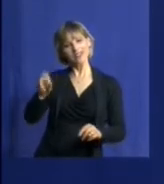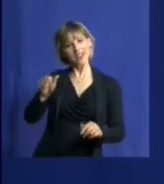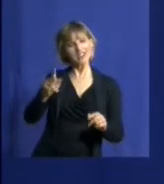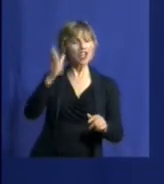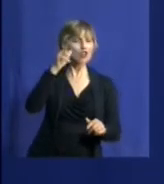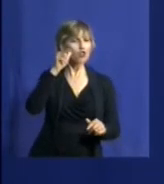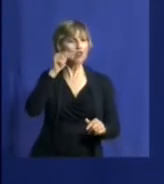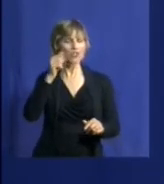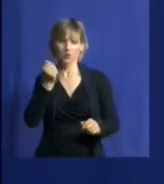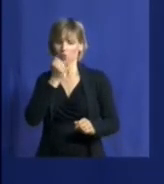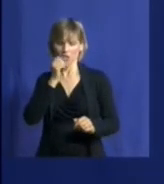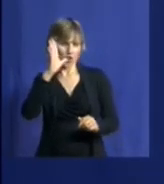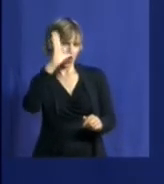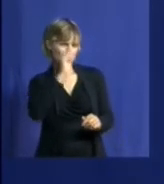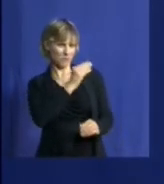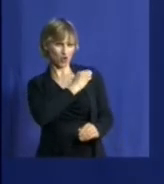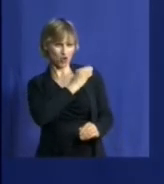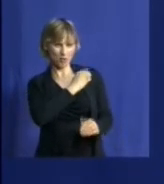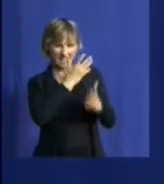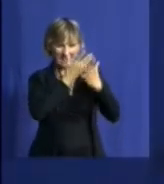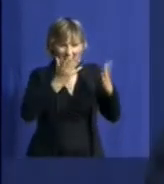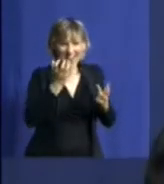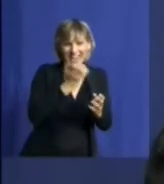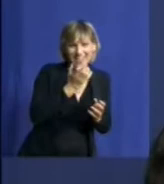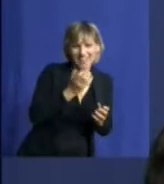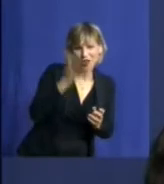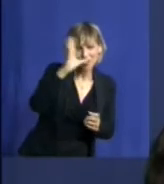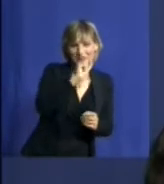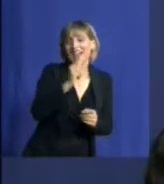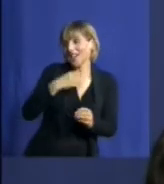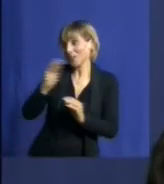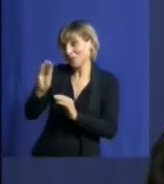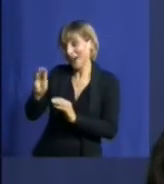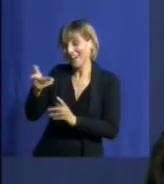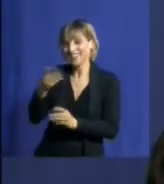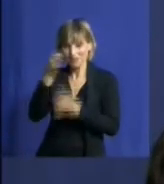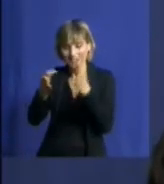Se ho capito bene la domanda, sì. Non sono certa di averla capita bene. Noi siamo qua per spiegarlo.